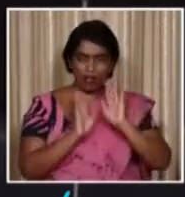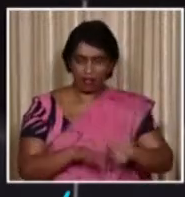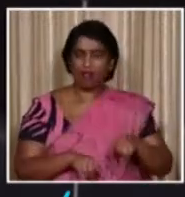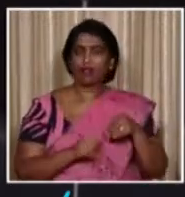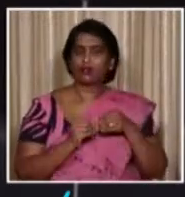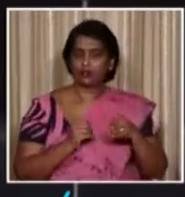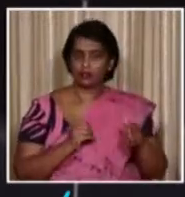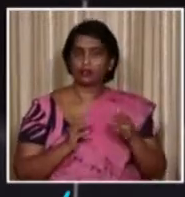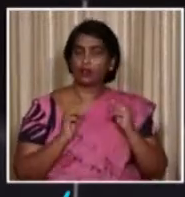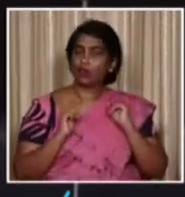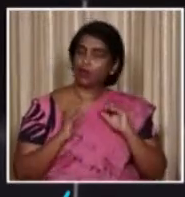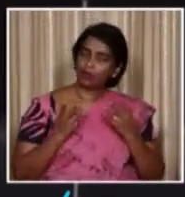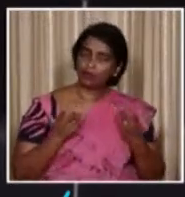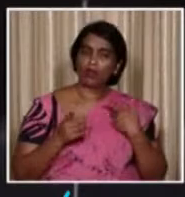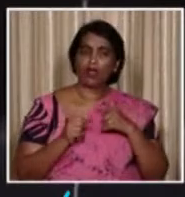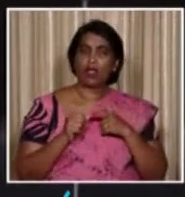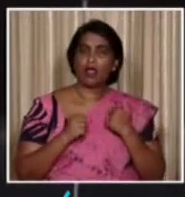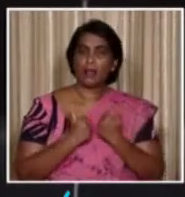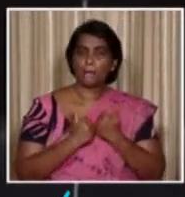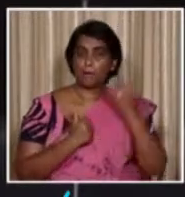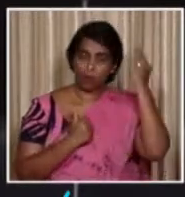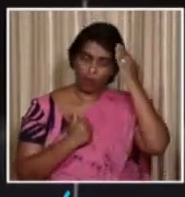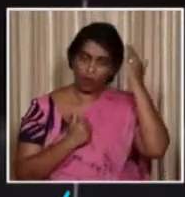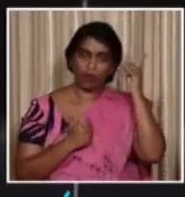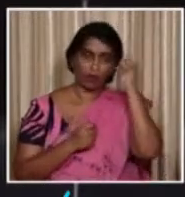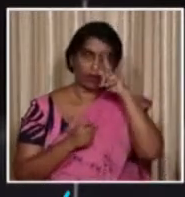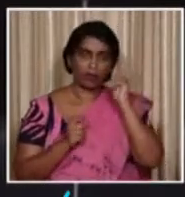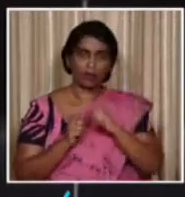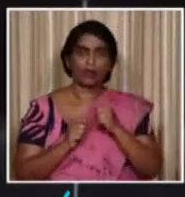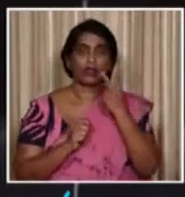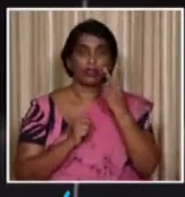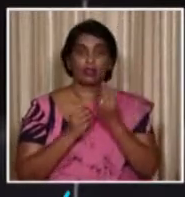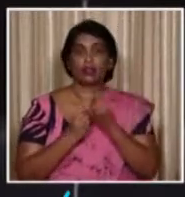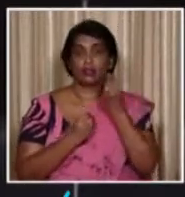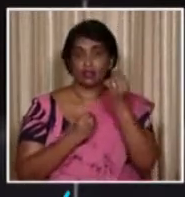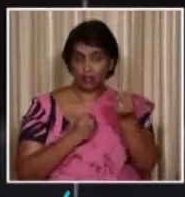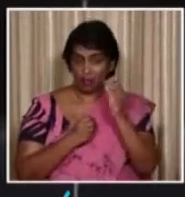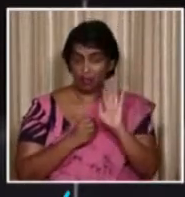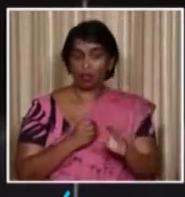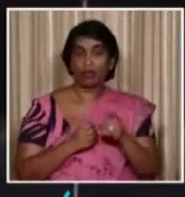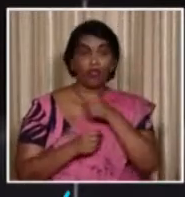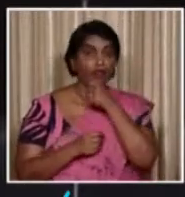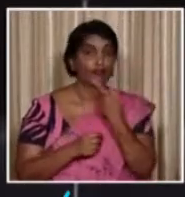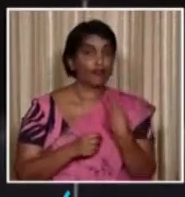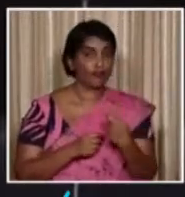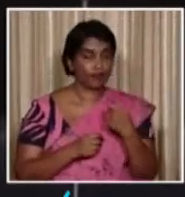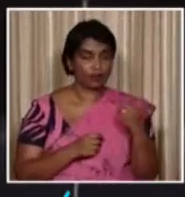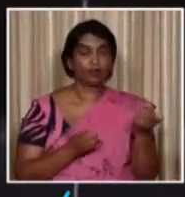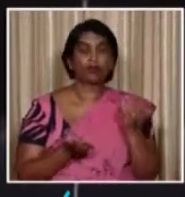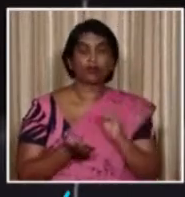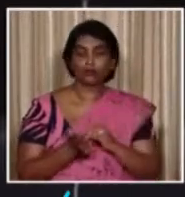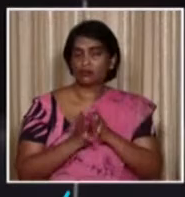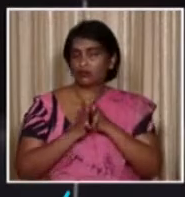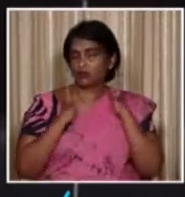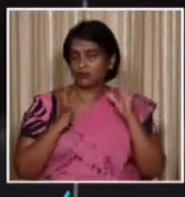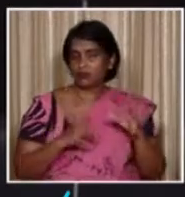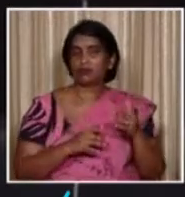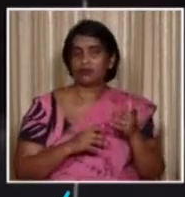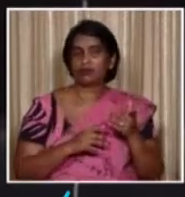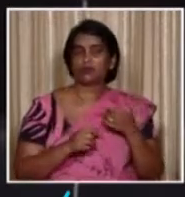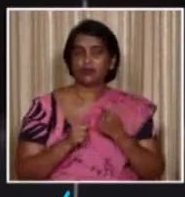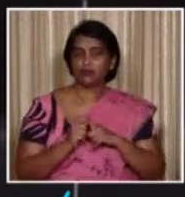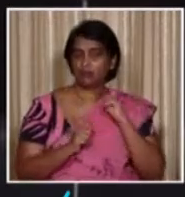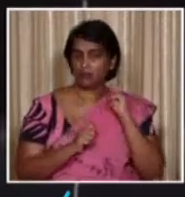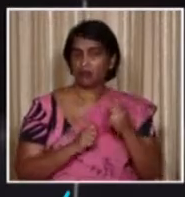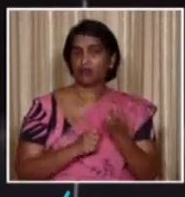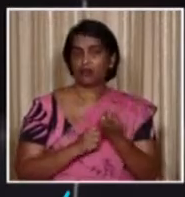වෙනකොට කොමහරි අප්‍රේල් මුලට වැටුප් දෙකක් අපි ගෙවන්න තියෙනවා හා විශ්‍රාමිකයන්ට තවත් විශාල වශයෙන් ගෙවිය